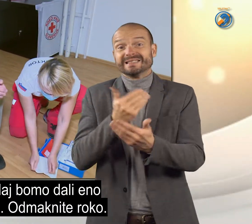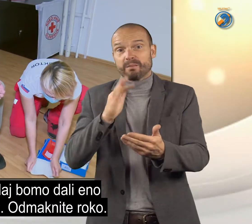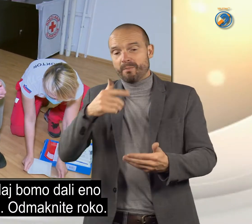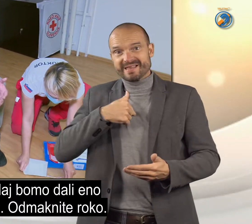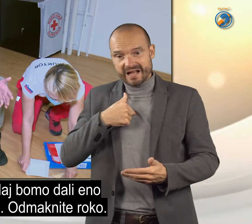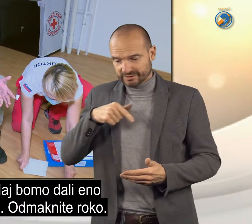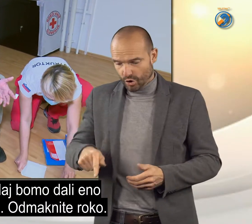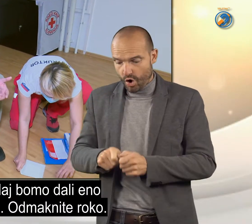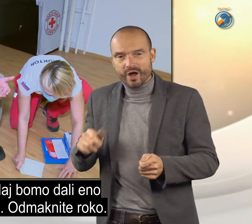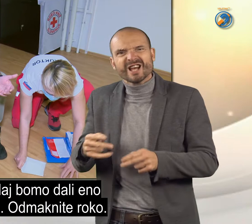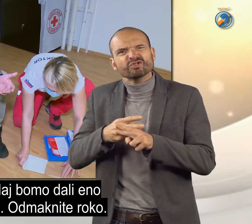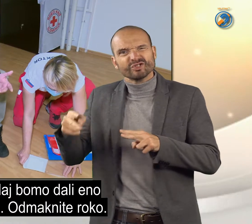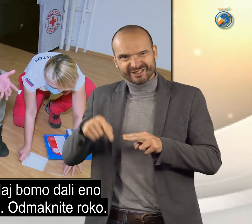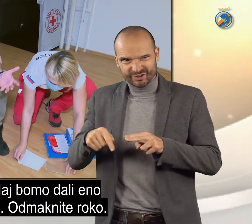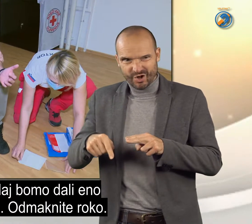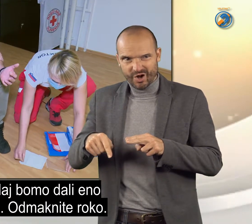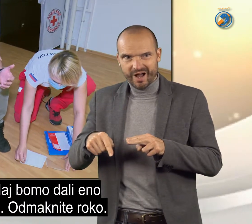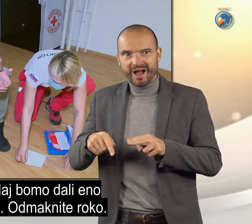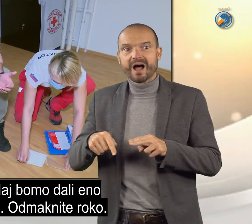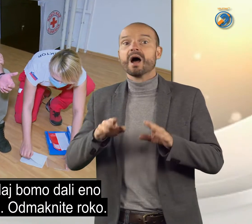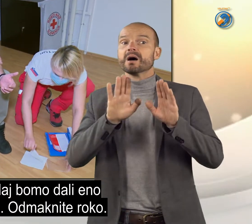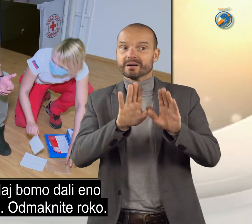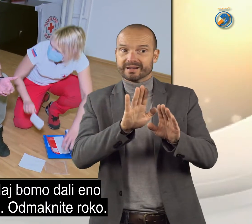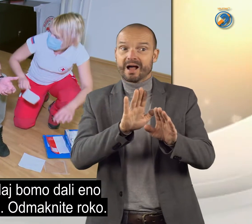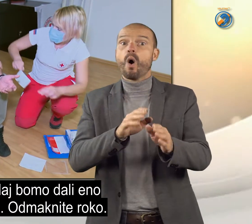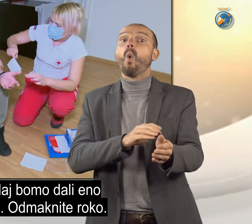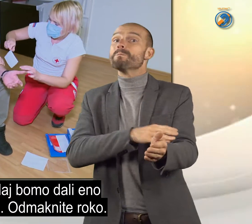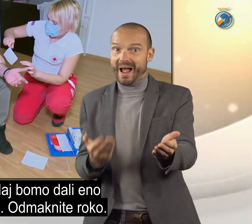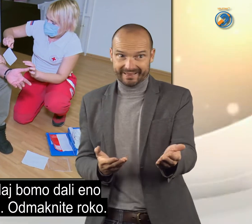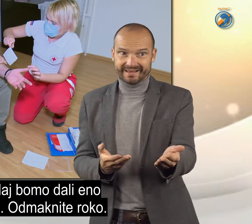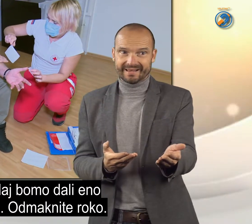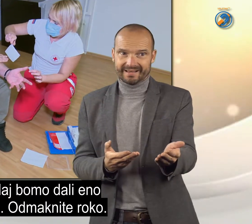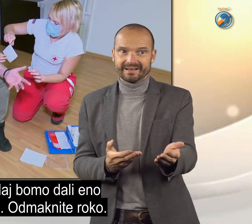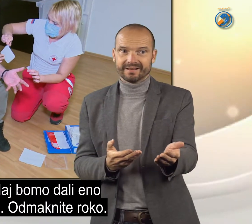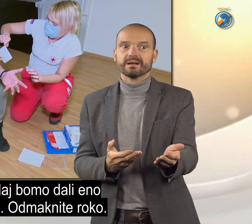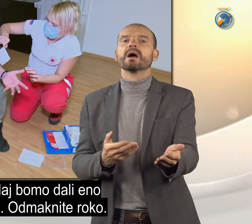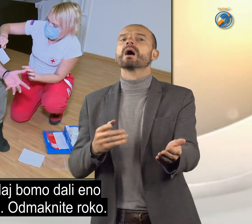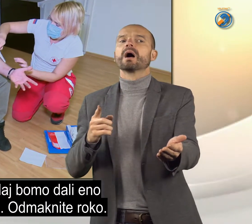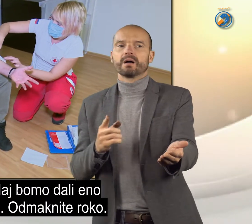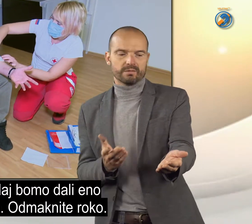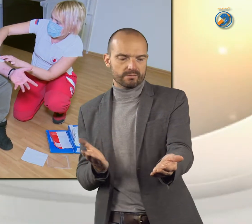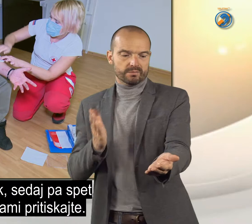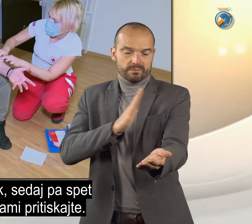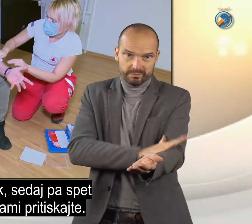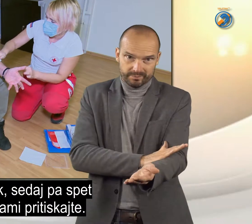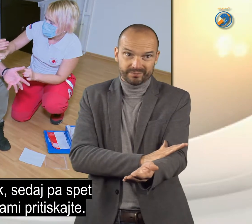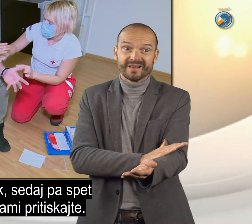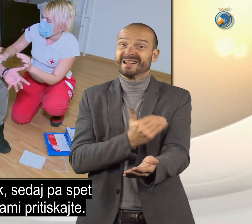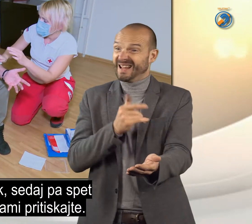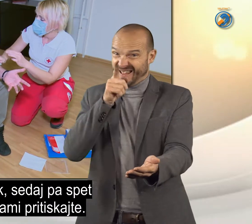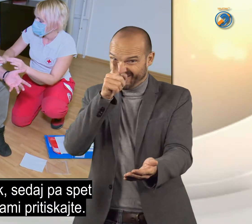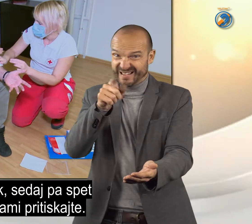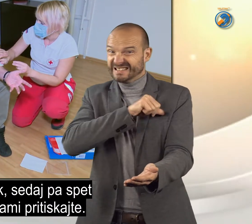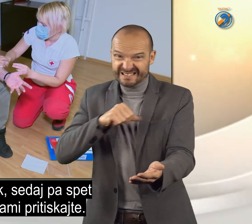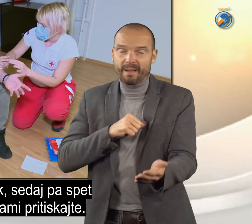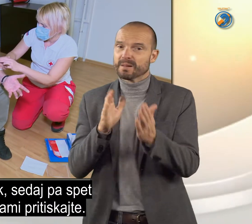sterilno naredila. Takole. Ampak tu teče kri. Ja, gazico, evo, super. Odmaknite, super. Tako, evo, zdaj bomo mi dva tiščala.